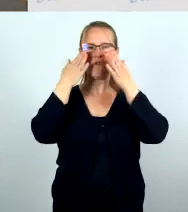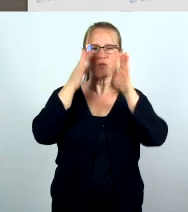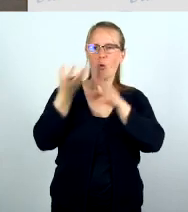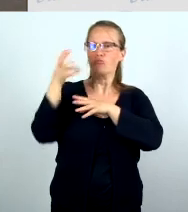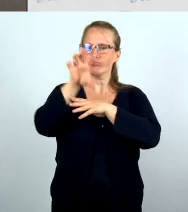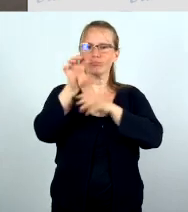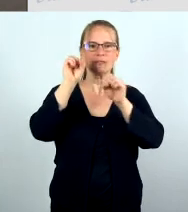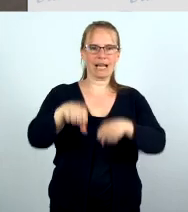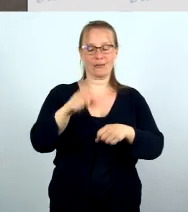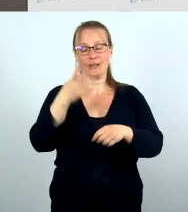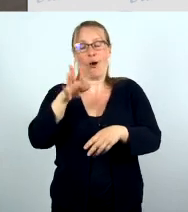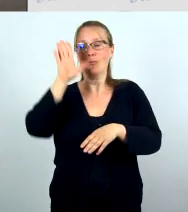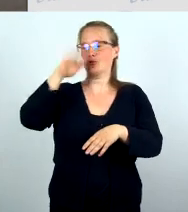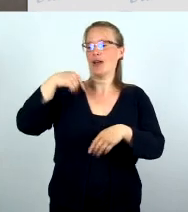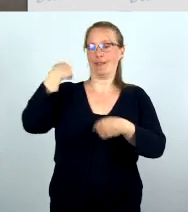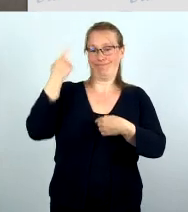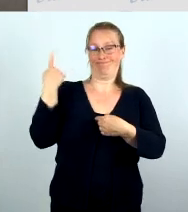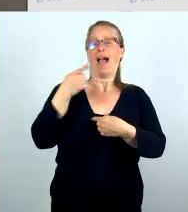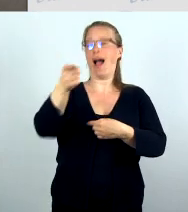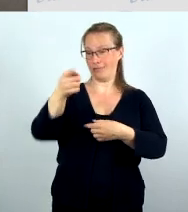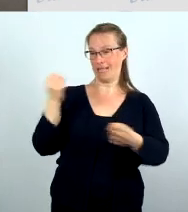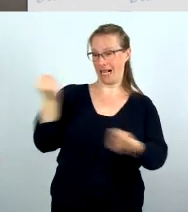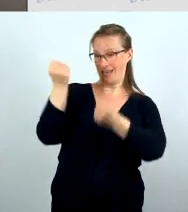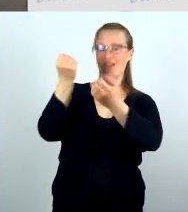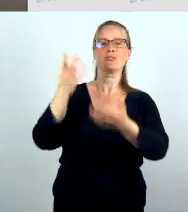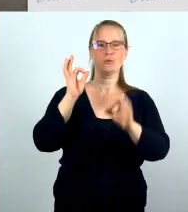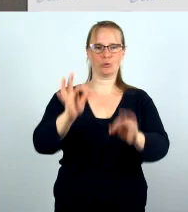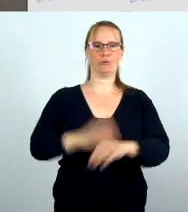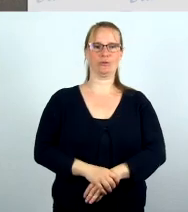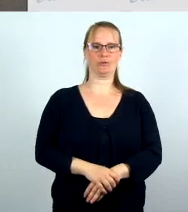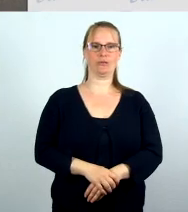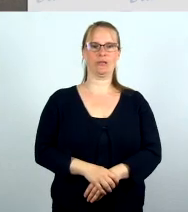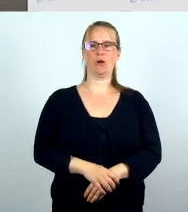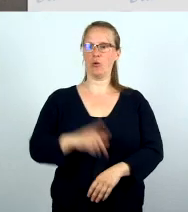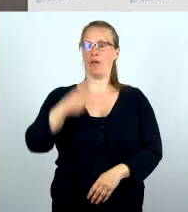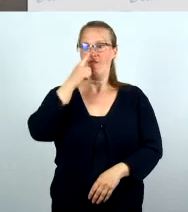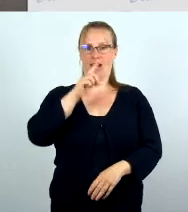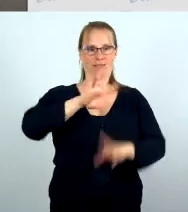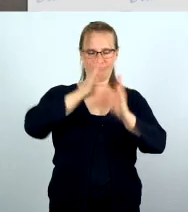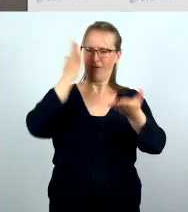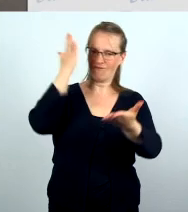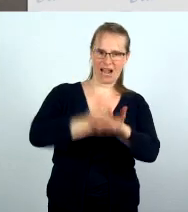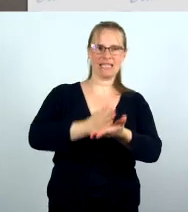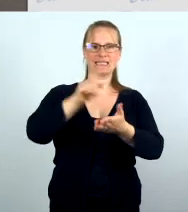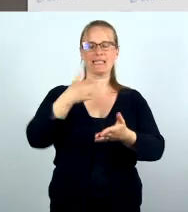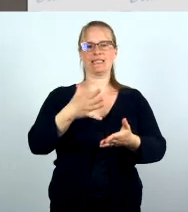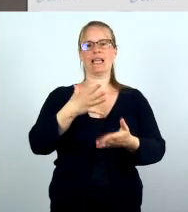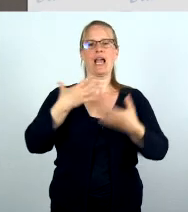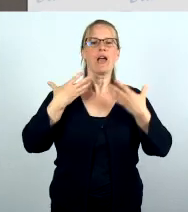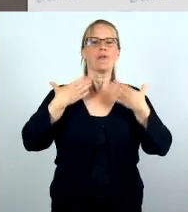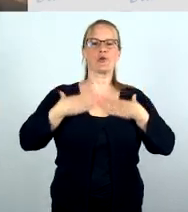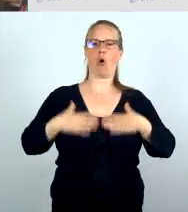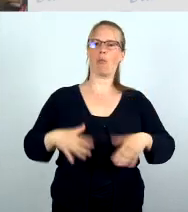okay, ihr seid ja auch aktiv. Und, ähm, ja. Wenn wir das gemacht haben, wollen wir das natürlich auch abwärmen mit einem Cooldown. Dafür gehen wir in die